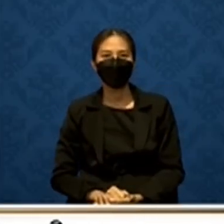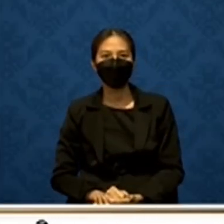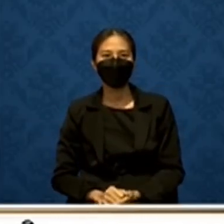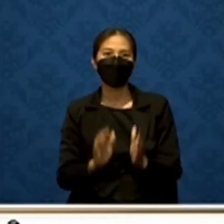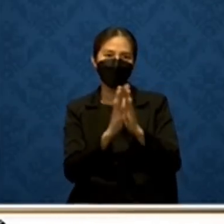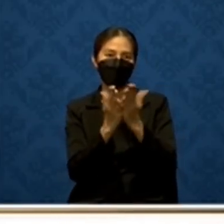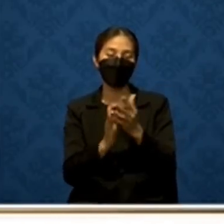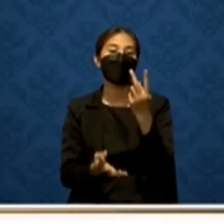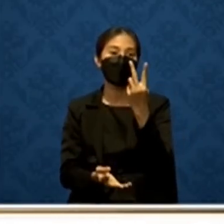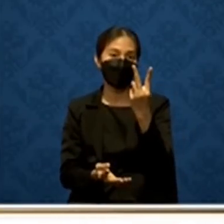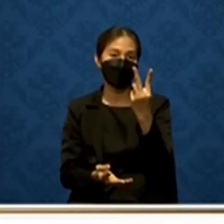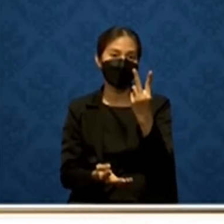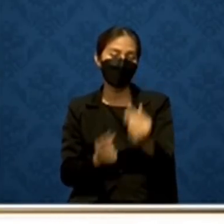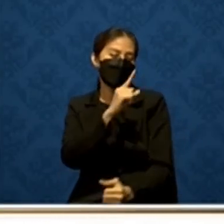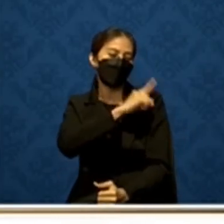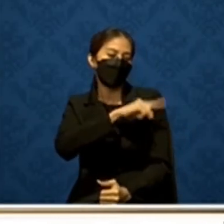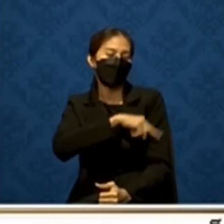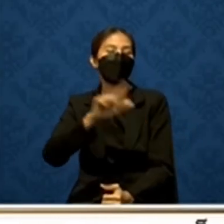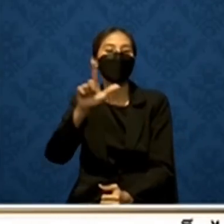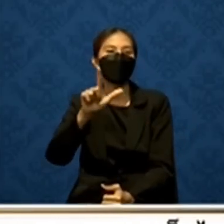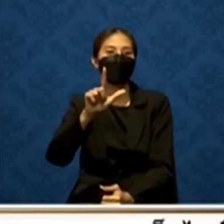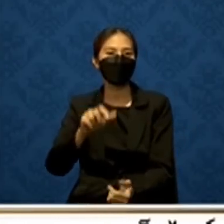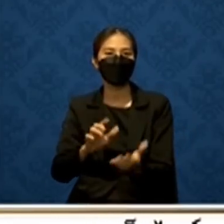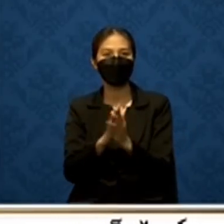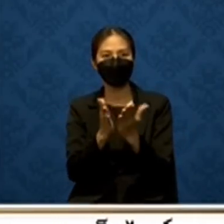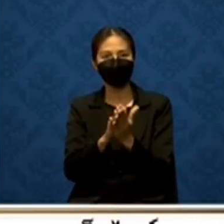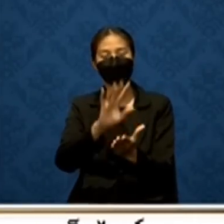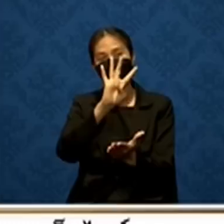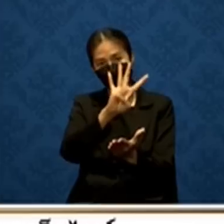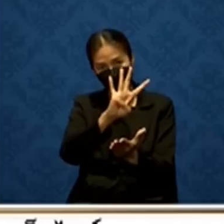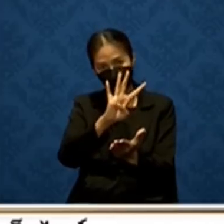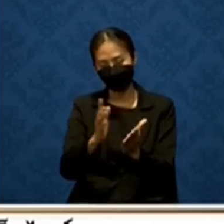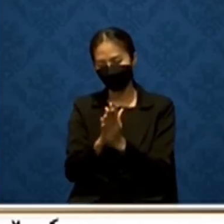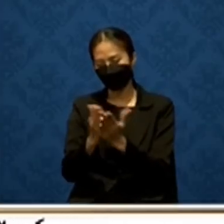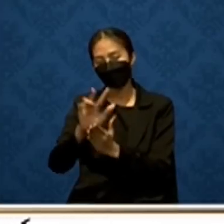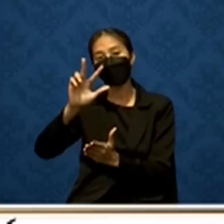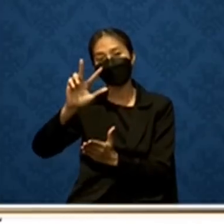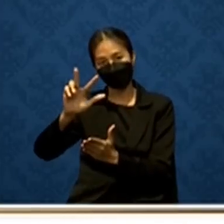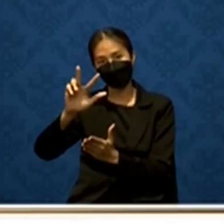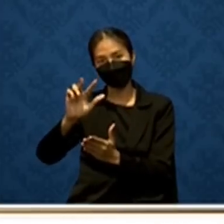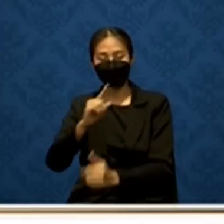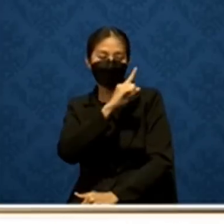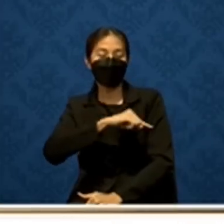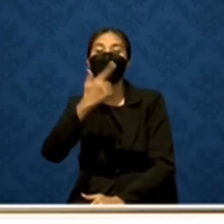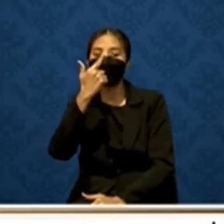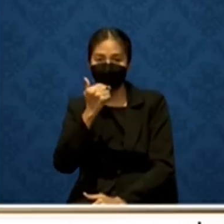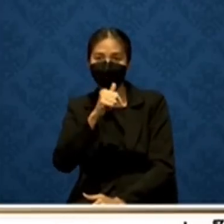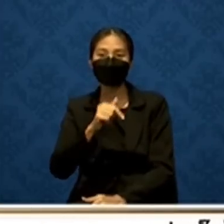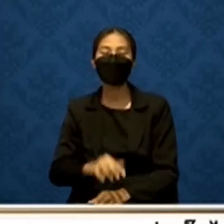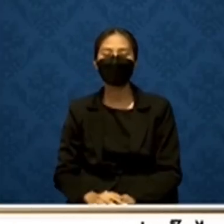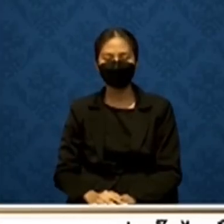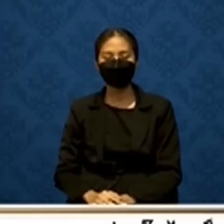2เล่มนครทปะธานข่าวคาดเหลือง ชบัที่ 4กัข่าวคาดแดง ชบับที่ 3 ครัhelmกวา